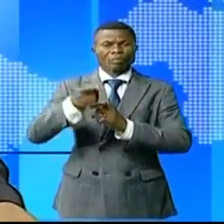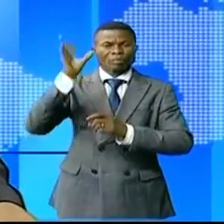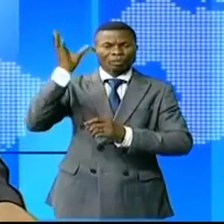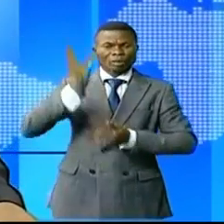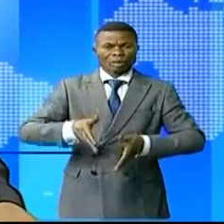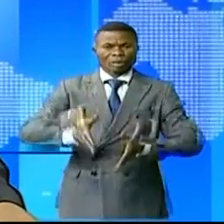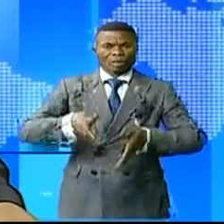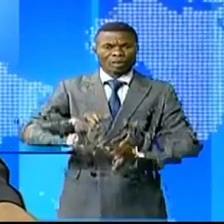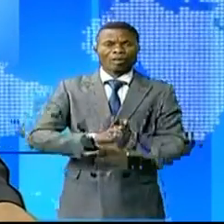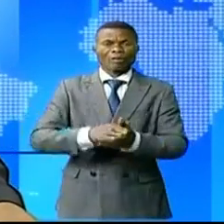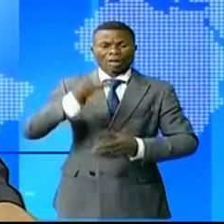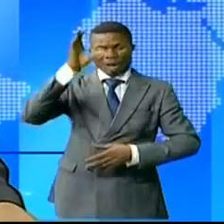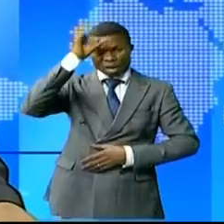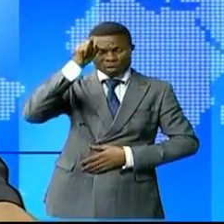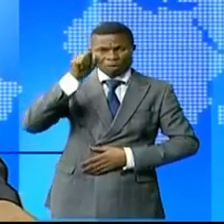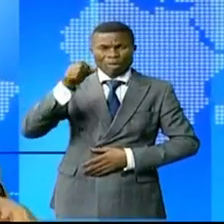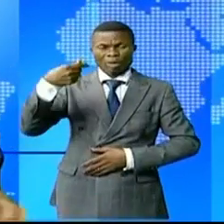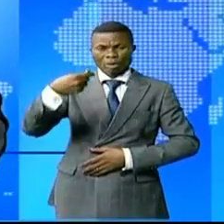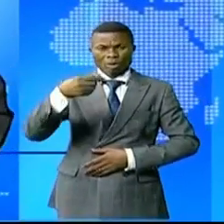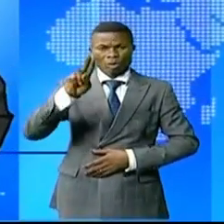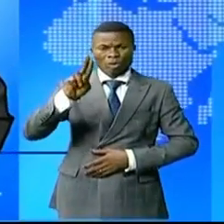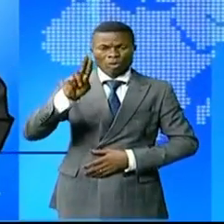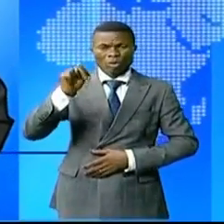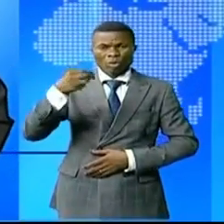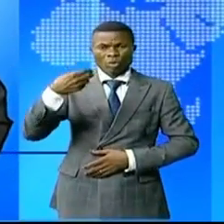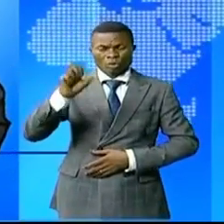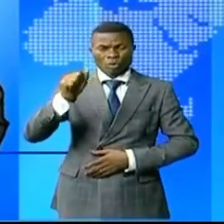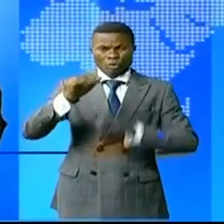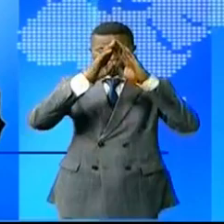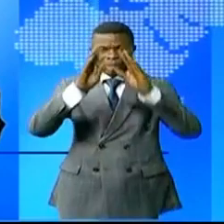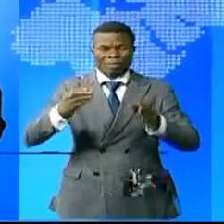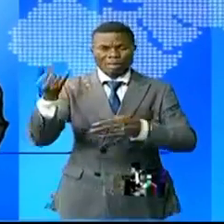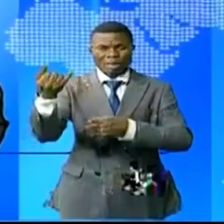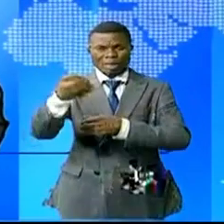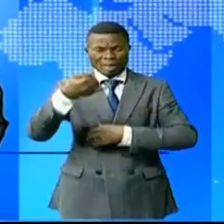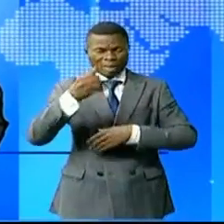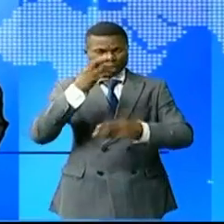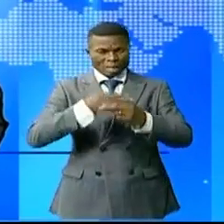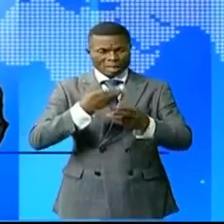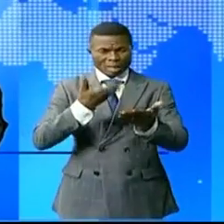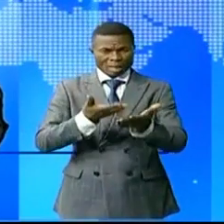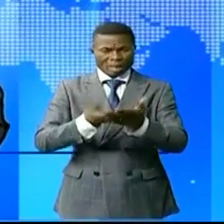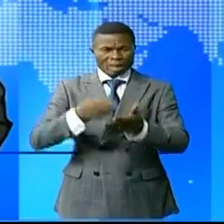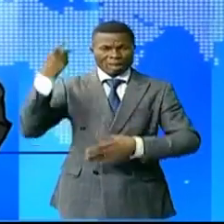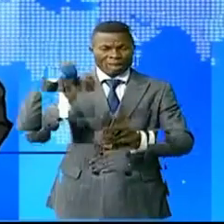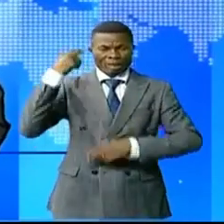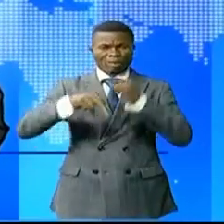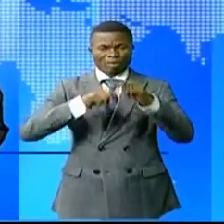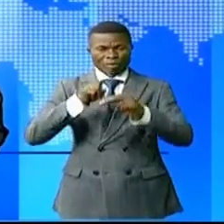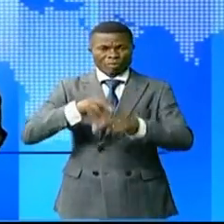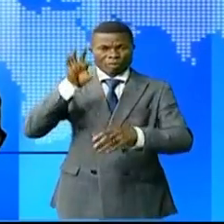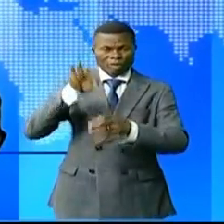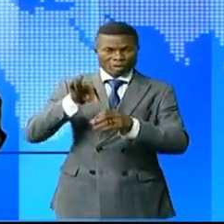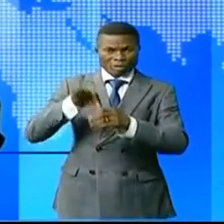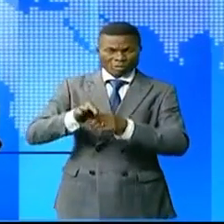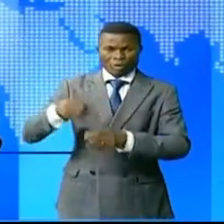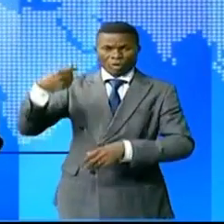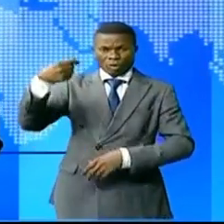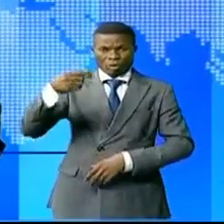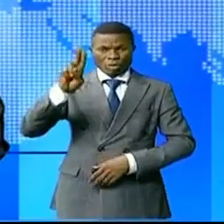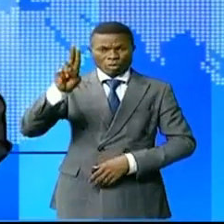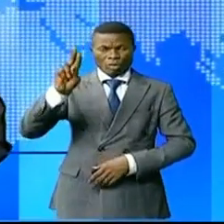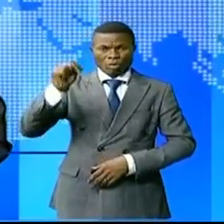de Gungu, touché par un incendie il y a peu, le député national Rombo Foumani, élu de cette partie